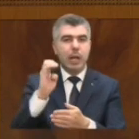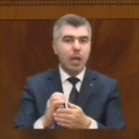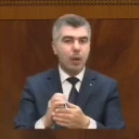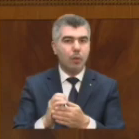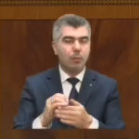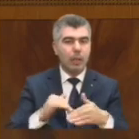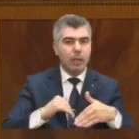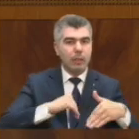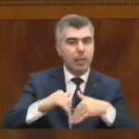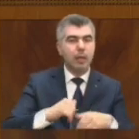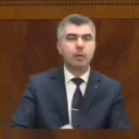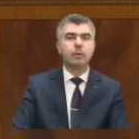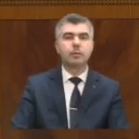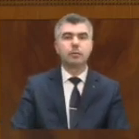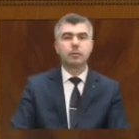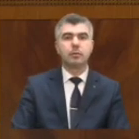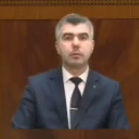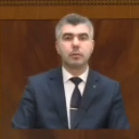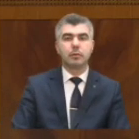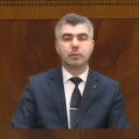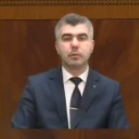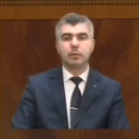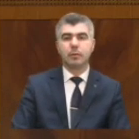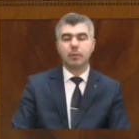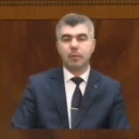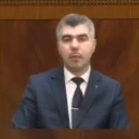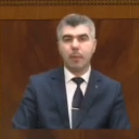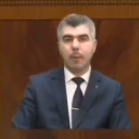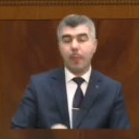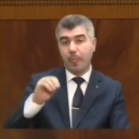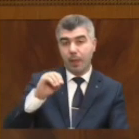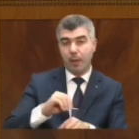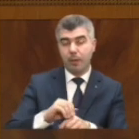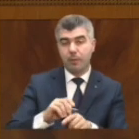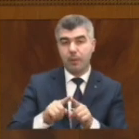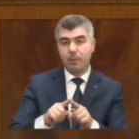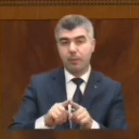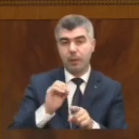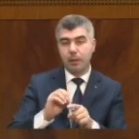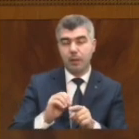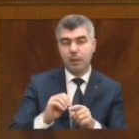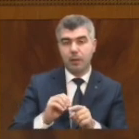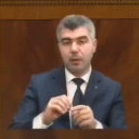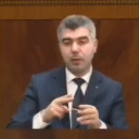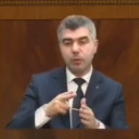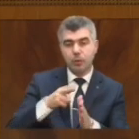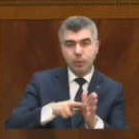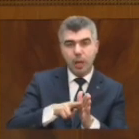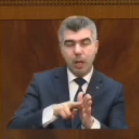توريرت وتندرا تندرارة، وفي إقليم جرادة طريق الجاوية